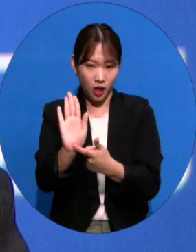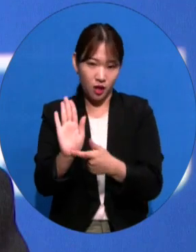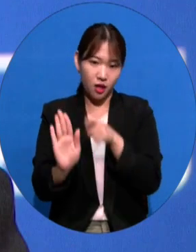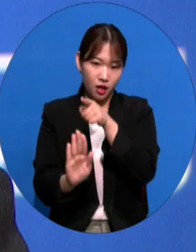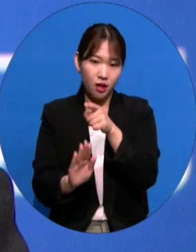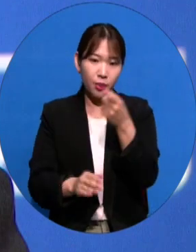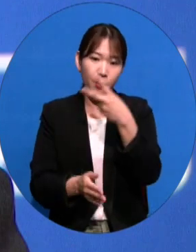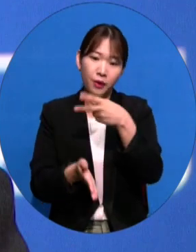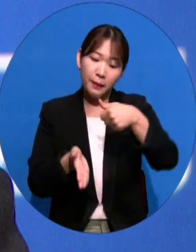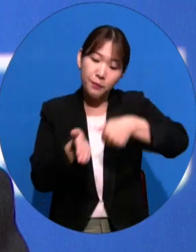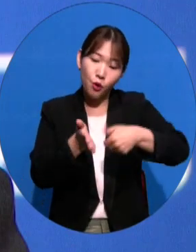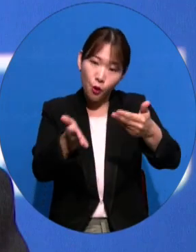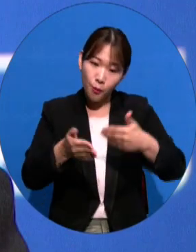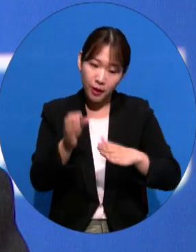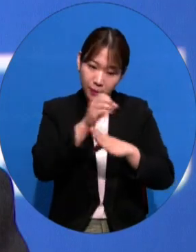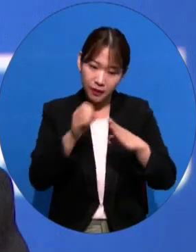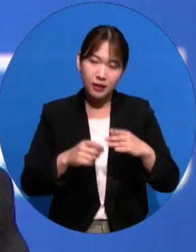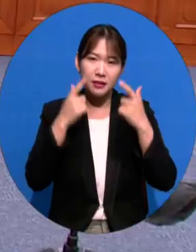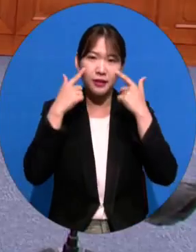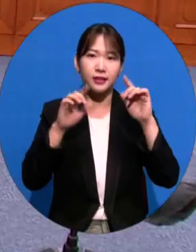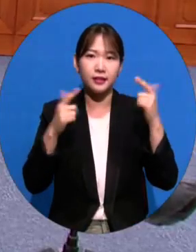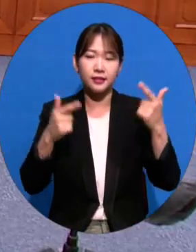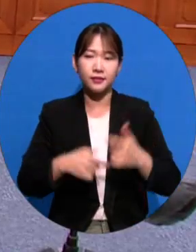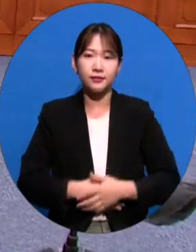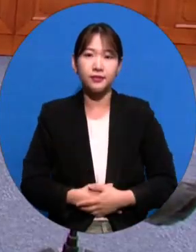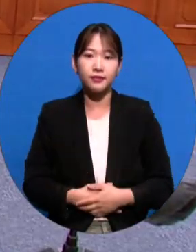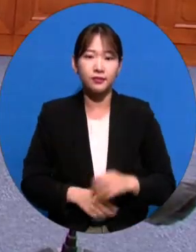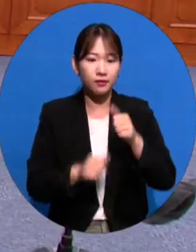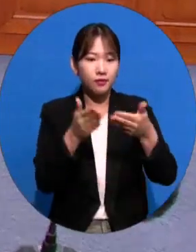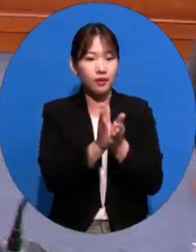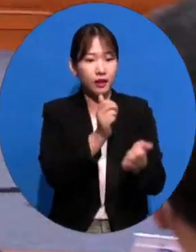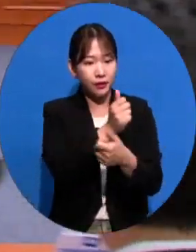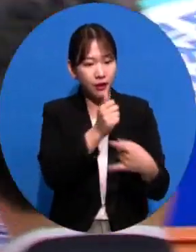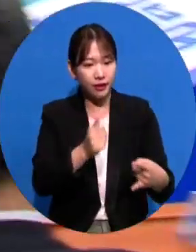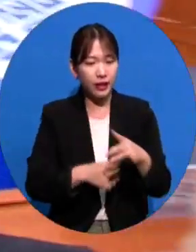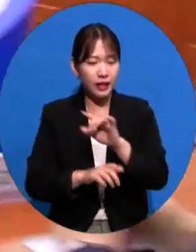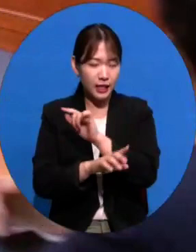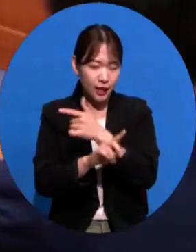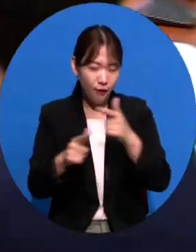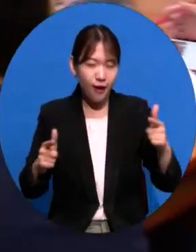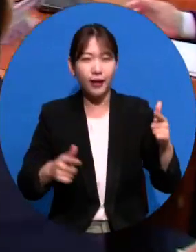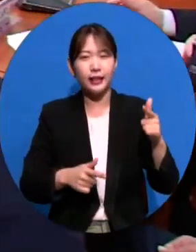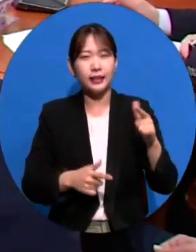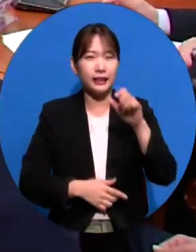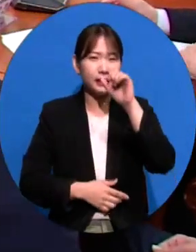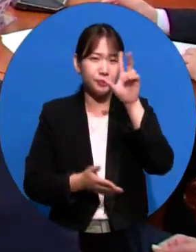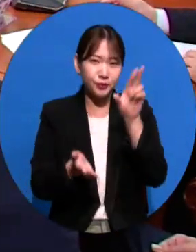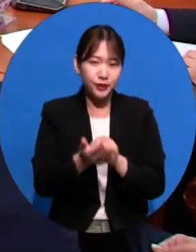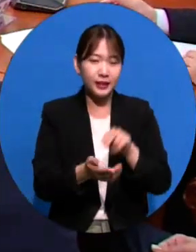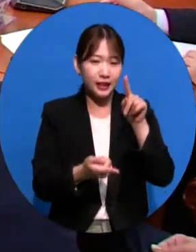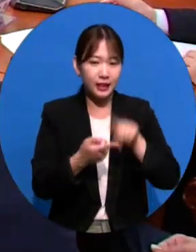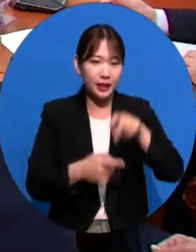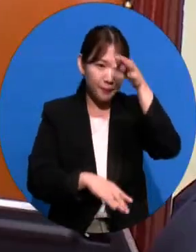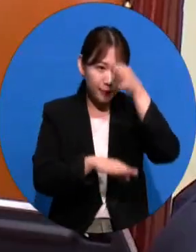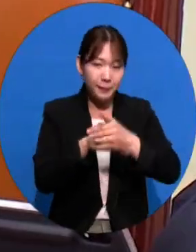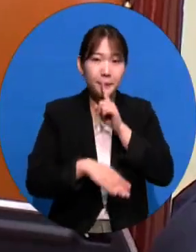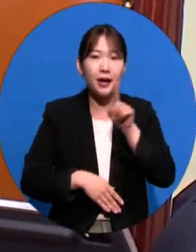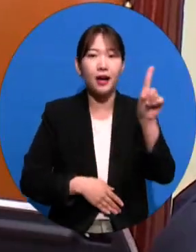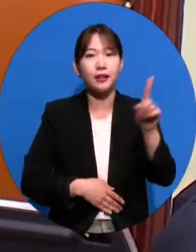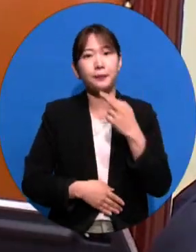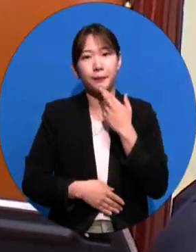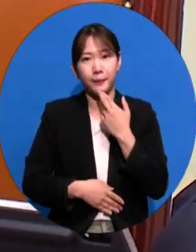그 득표율도 정확하지도 않는. 민주당 비대위는 각종 불미스러운 사태에 대한 사과 한마디